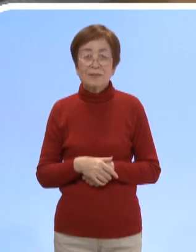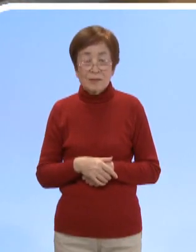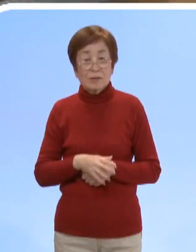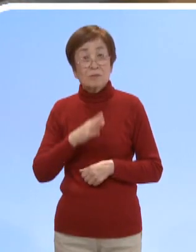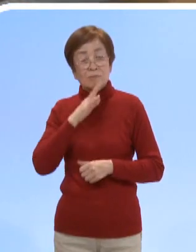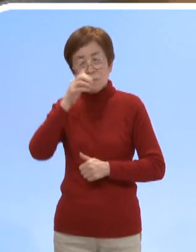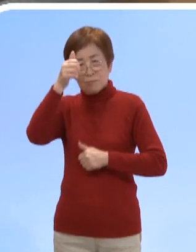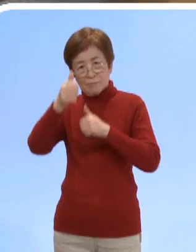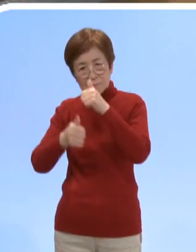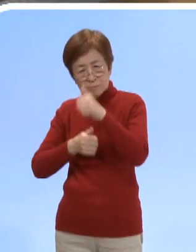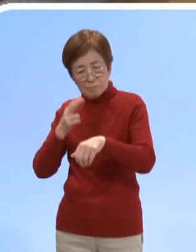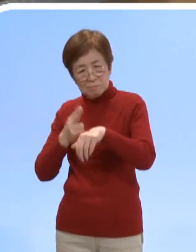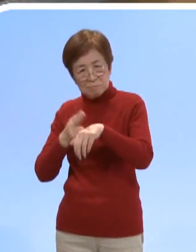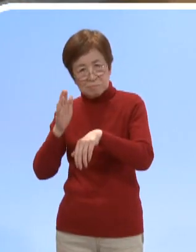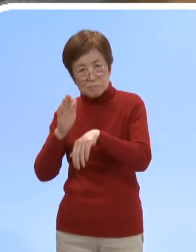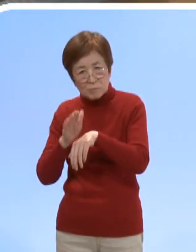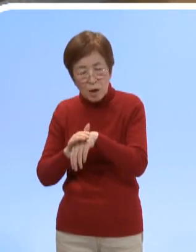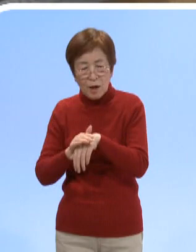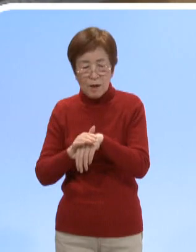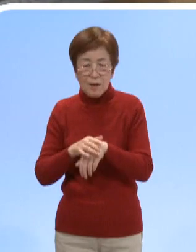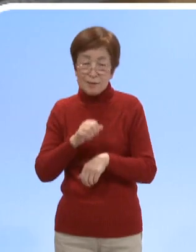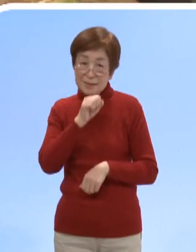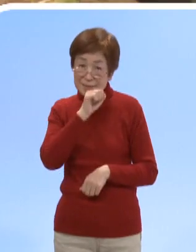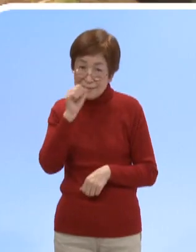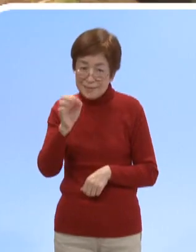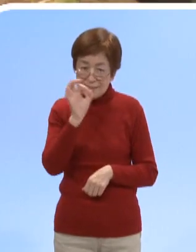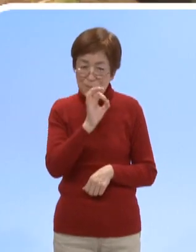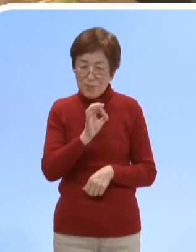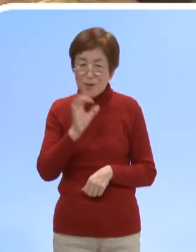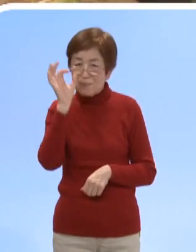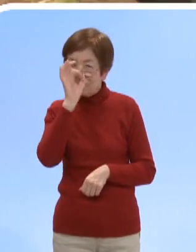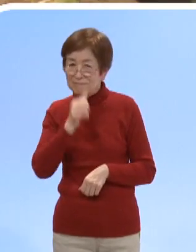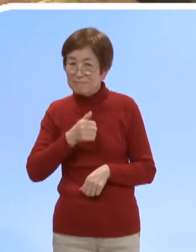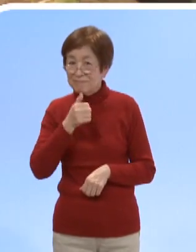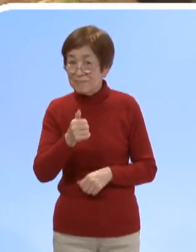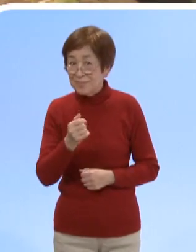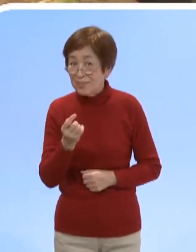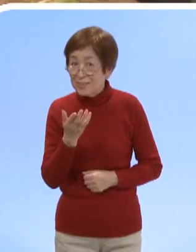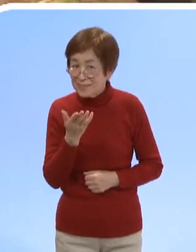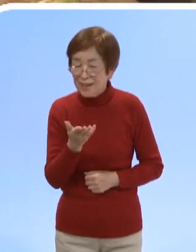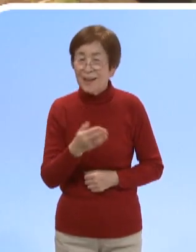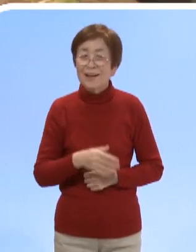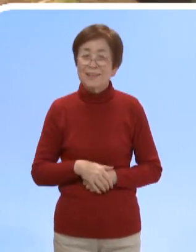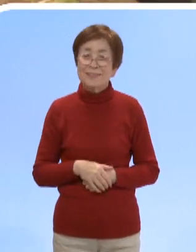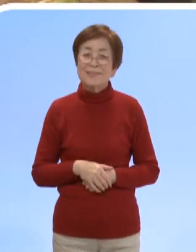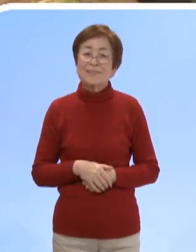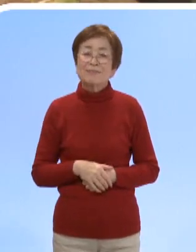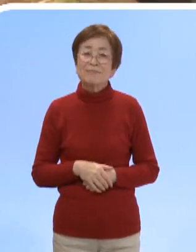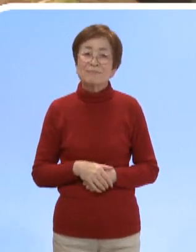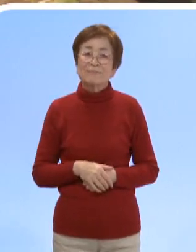これぞ伝統工芸。お気に入りの一品を探しに訪ねてみてはいかがでしょうか。